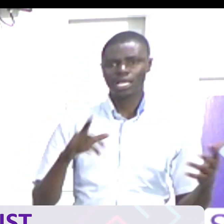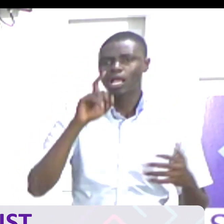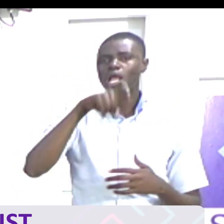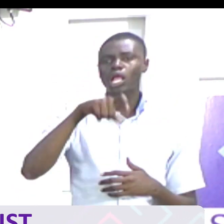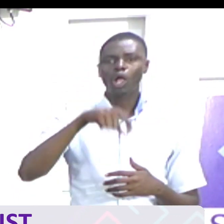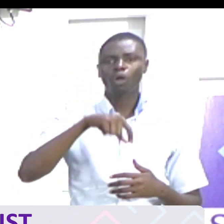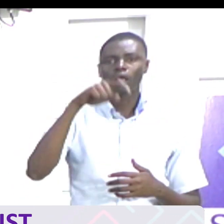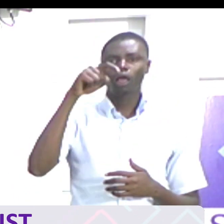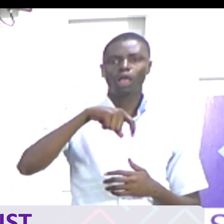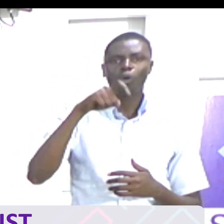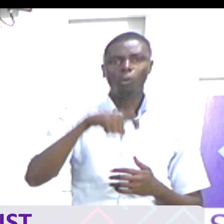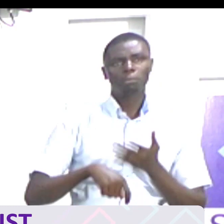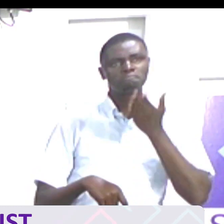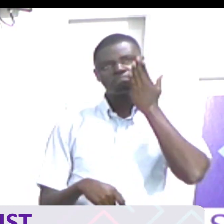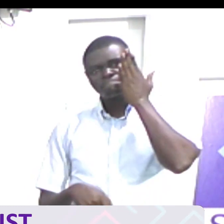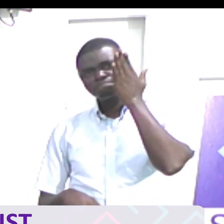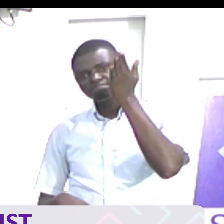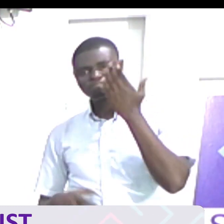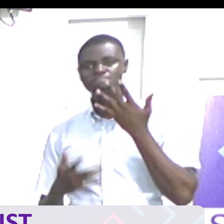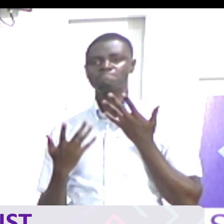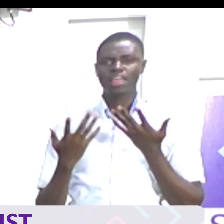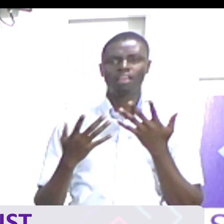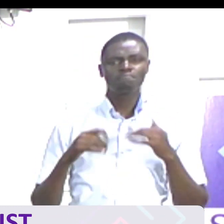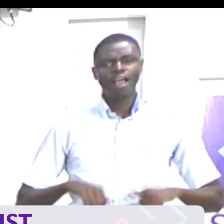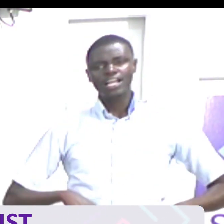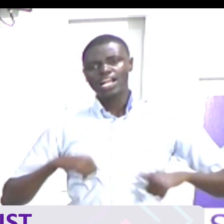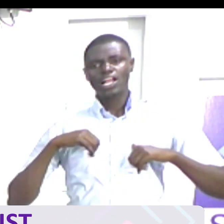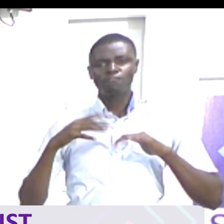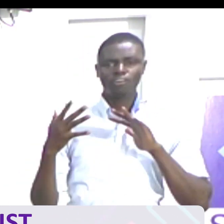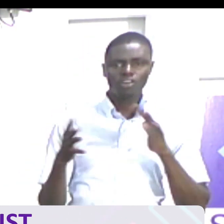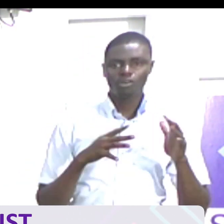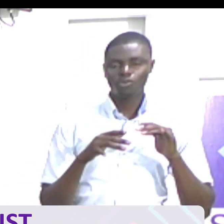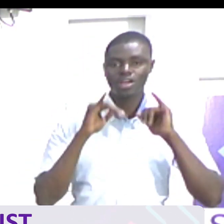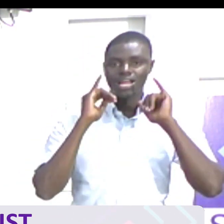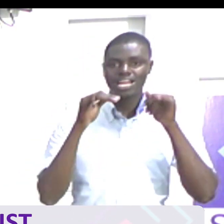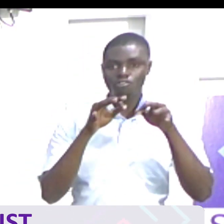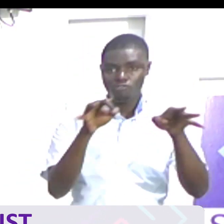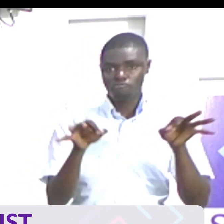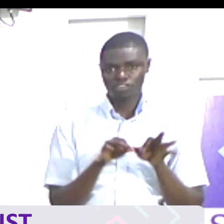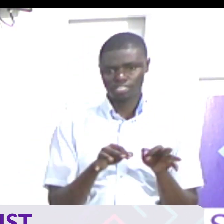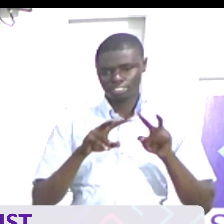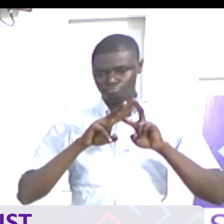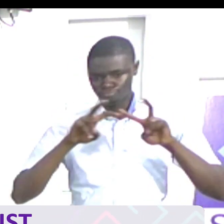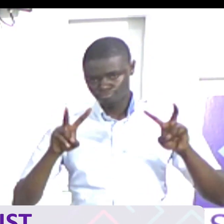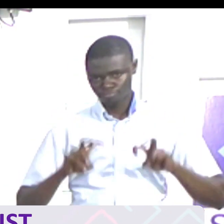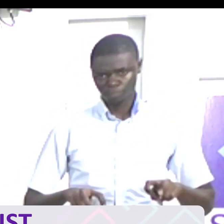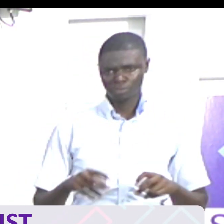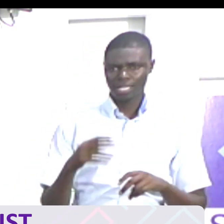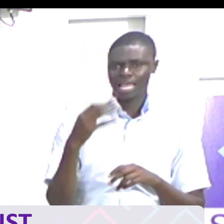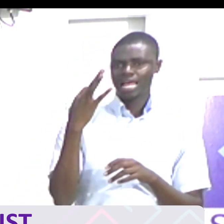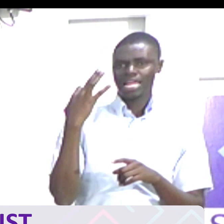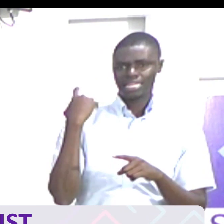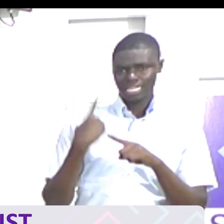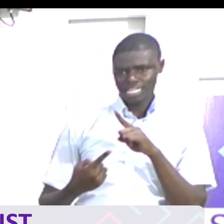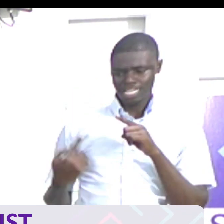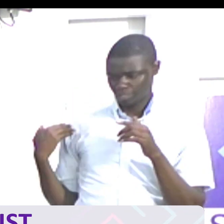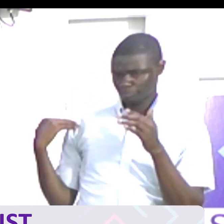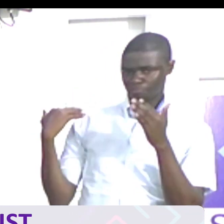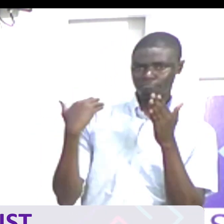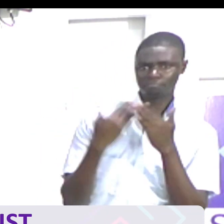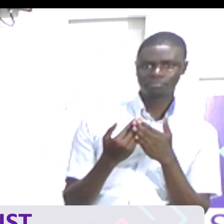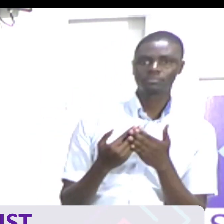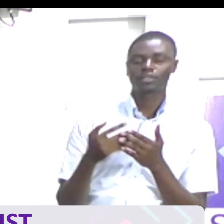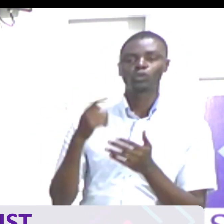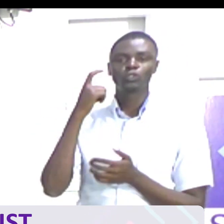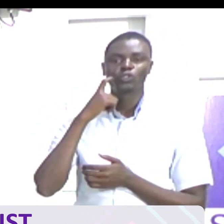the new thing. Huko sasa. It's a new field you're venturing. Now 3 years down the line. Right. niko